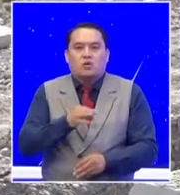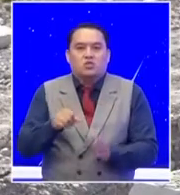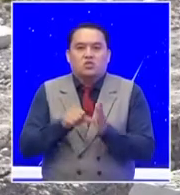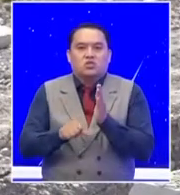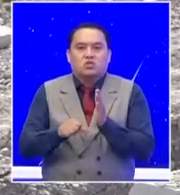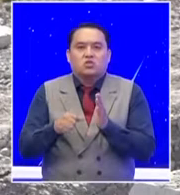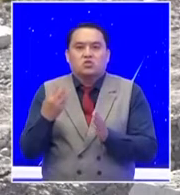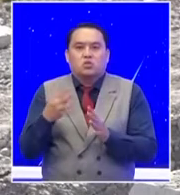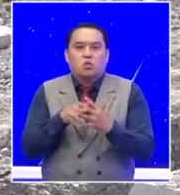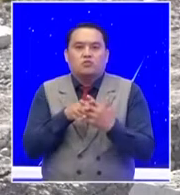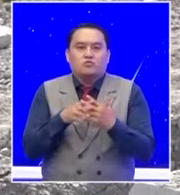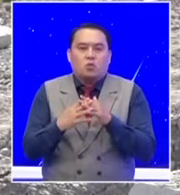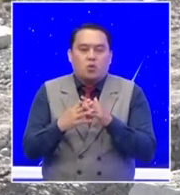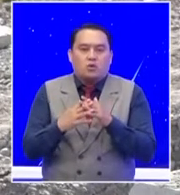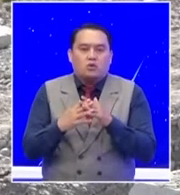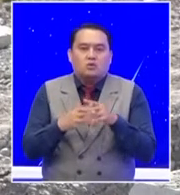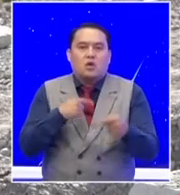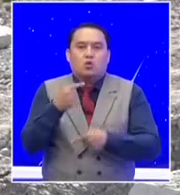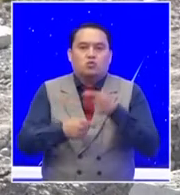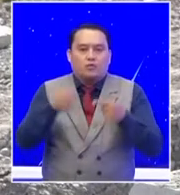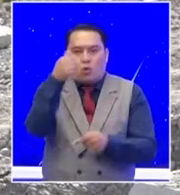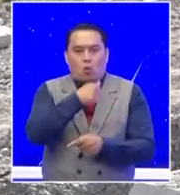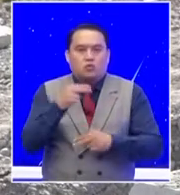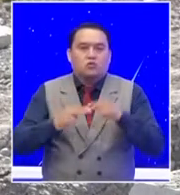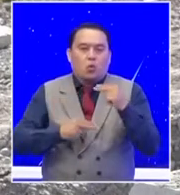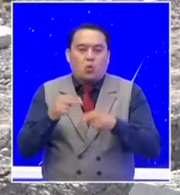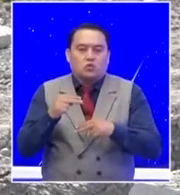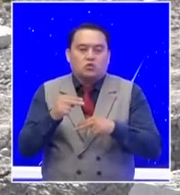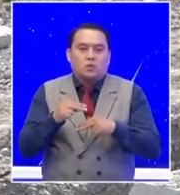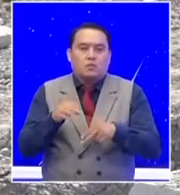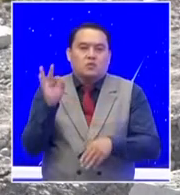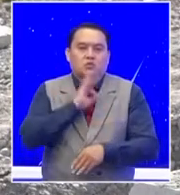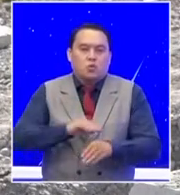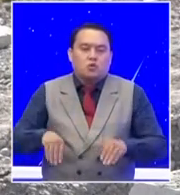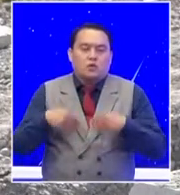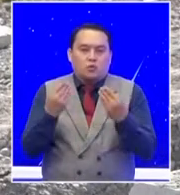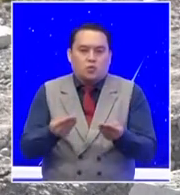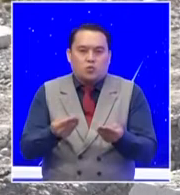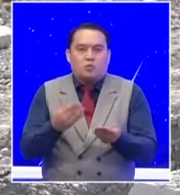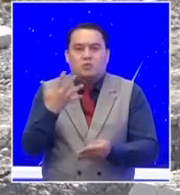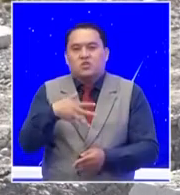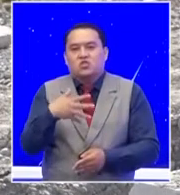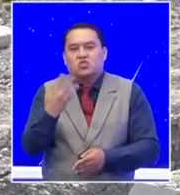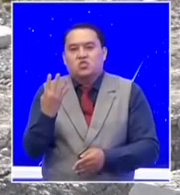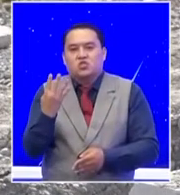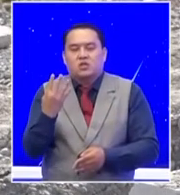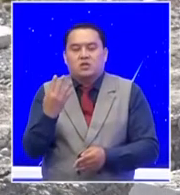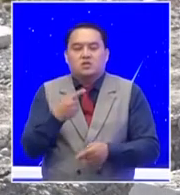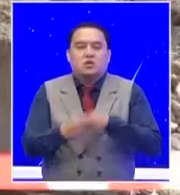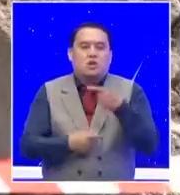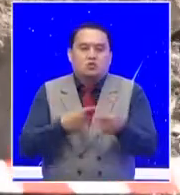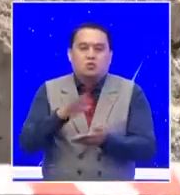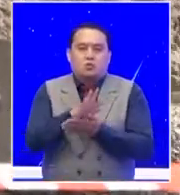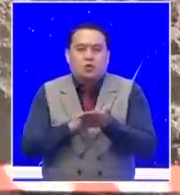64 населенных пунктов до конца года в строй ведут 54 объекта. Остальные проекты, переходящие на следующий